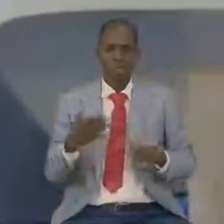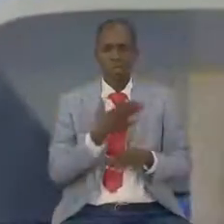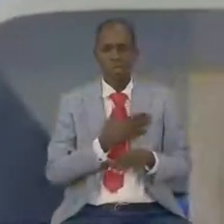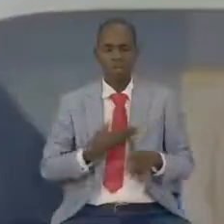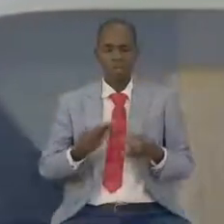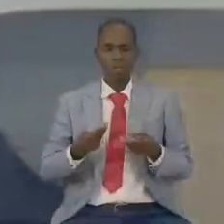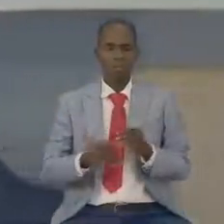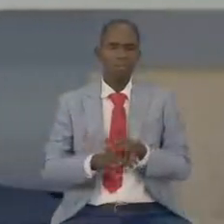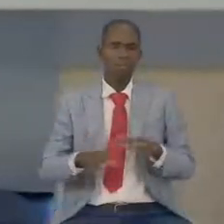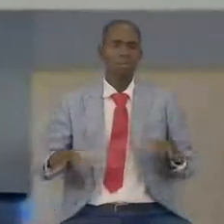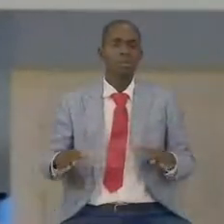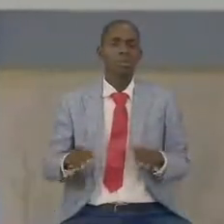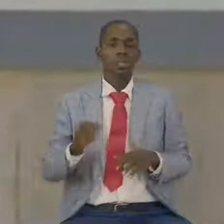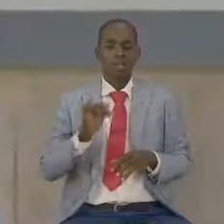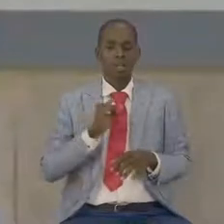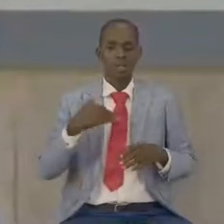moi. Moi.